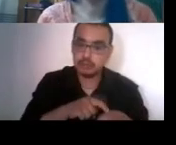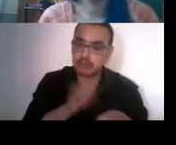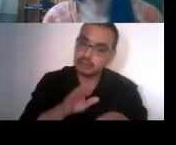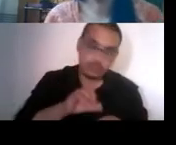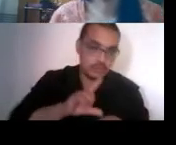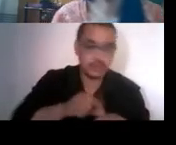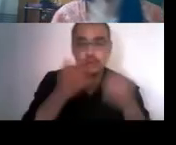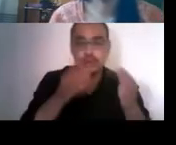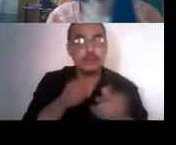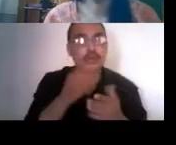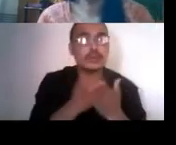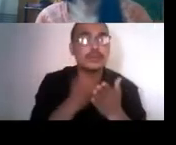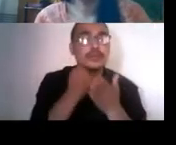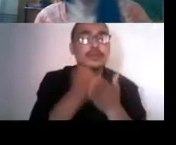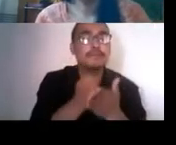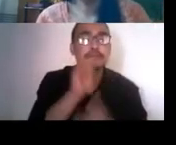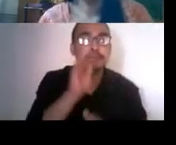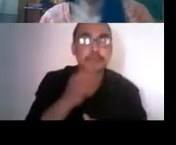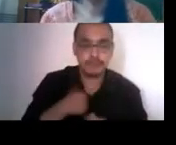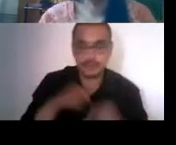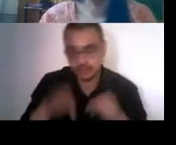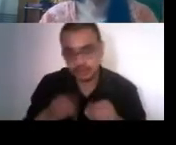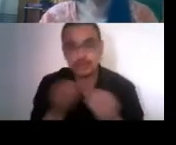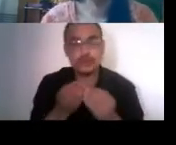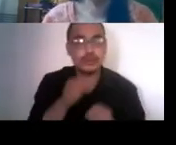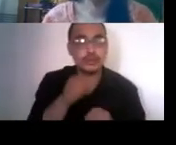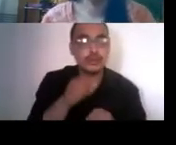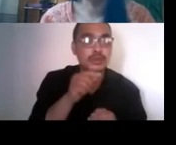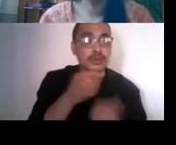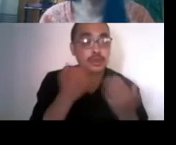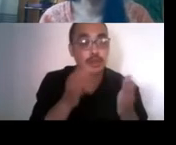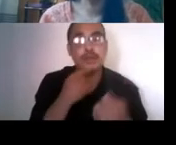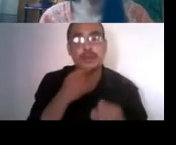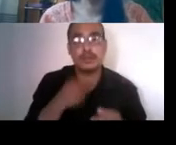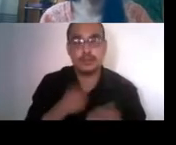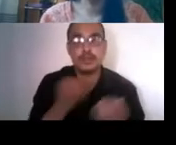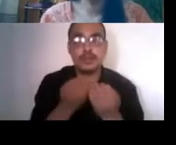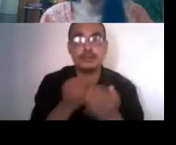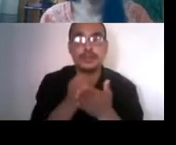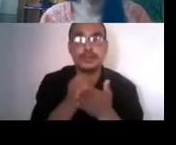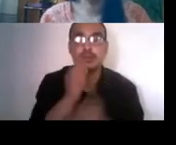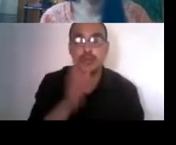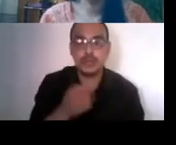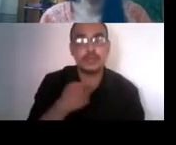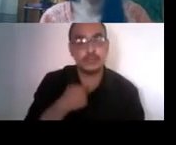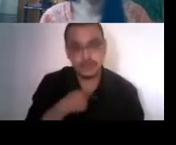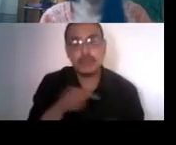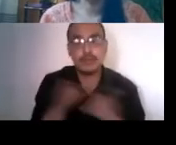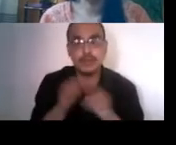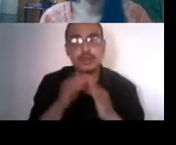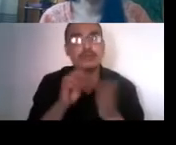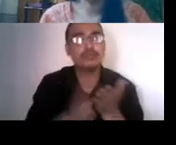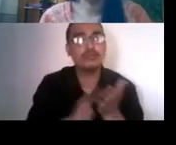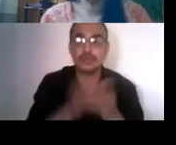सहयोग गर्न सक्छु म आज यो गर्छु होइन तिमी गरिदियो भने पनि तिम्रो लागि गरिदिएँ मैले होइन कि म पनि यो घरको सदस्य हो भने मैले पनि काम